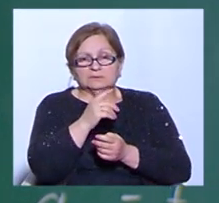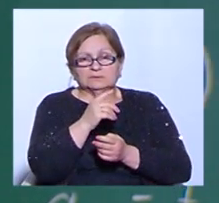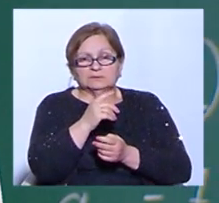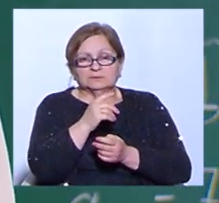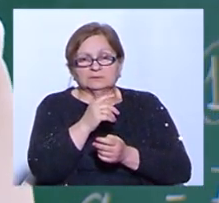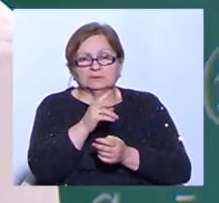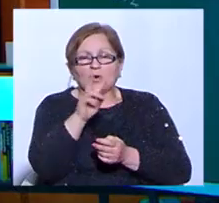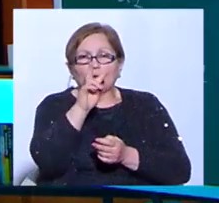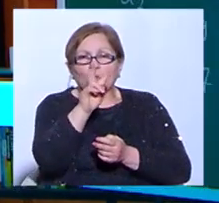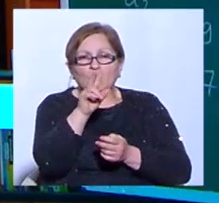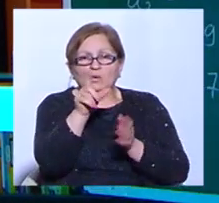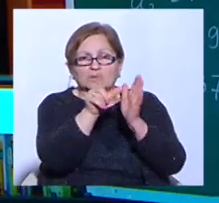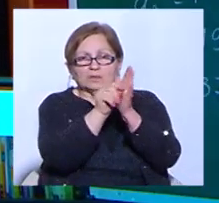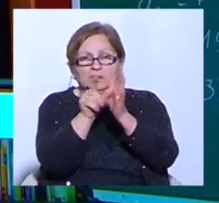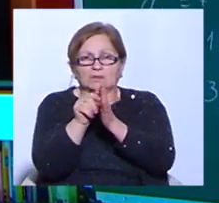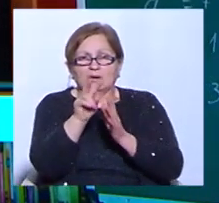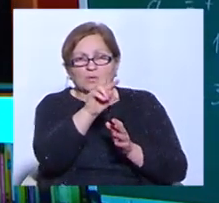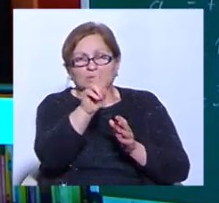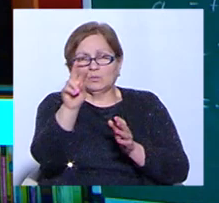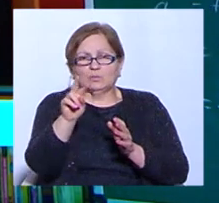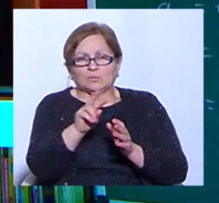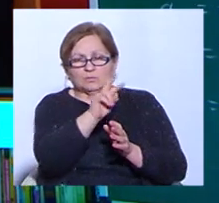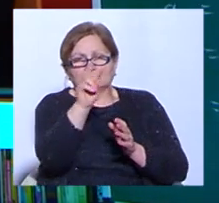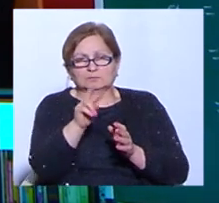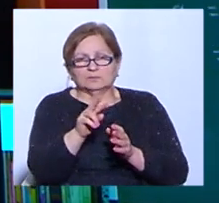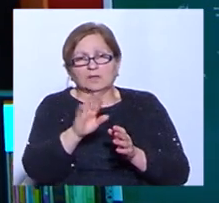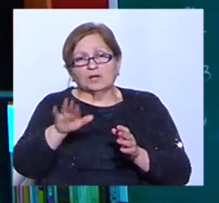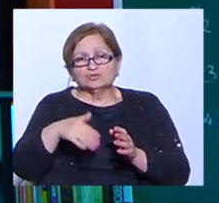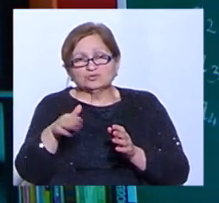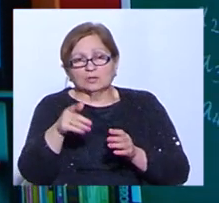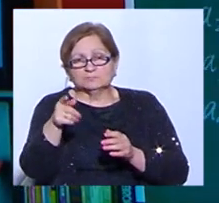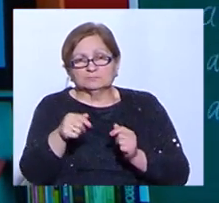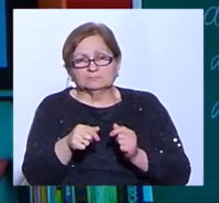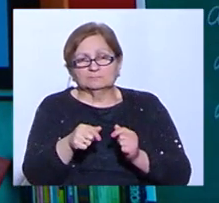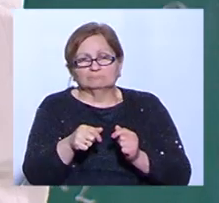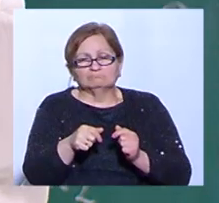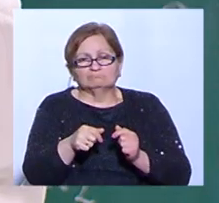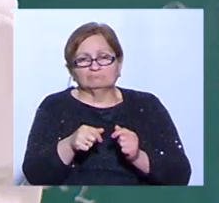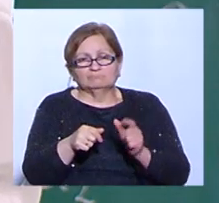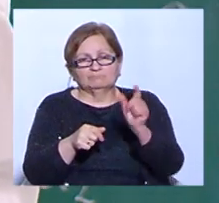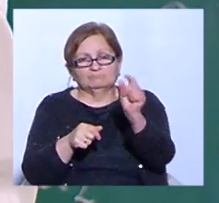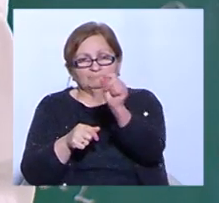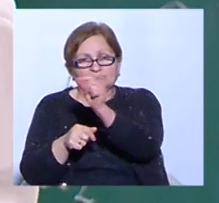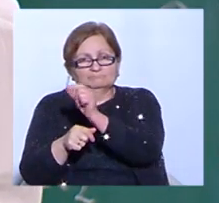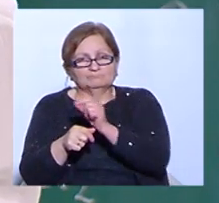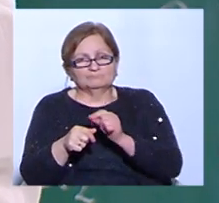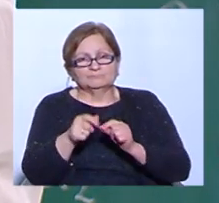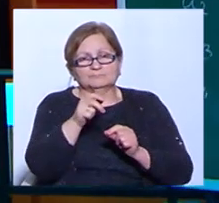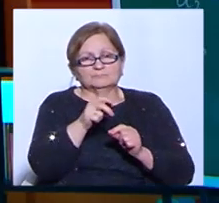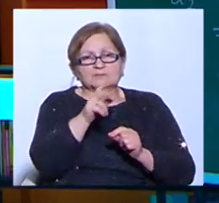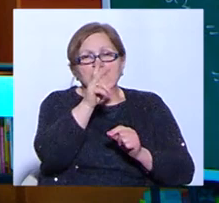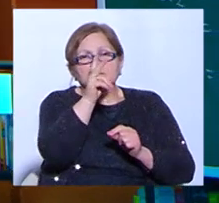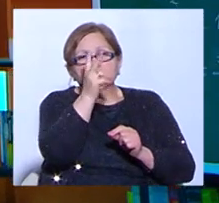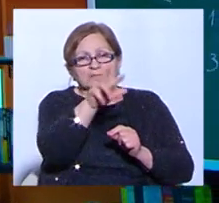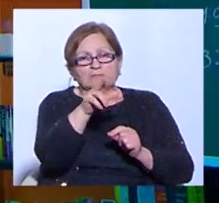2-2-ად დააჯგუფა, ხო ხედავთ? 2-2-2. შემდეგზე უკვე დააჯგუფა, ესე დააწყვილა ისე